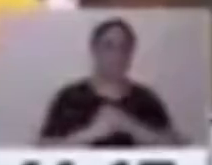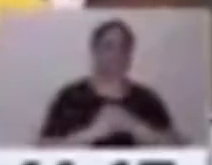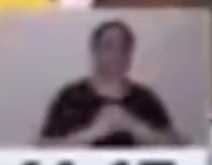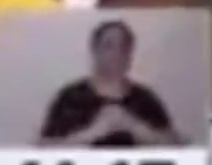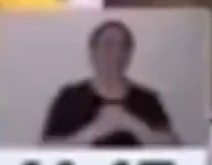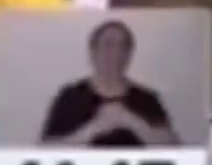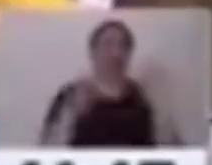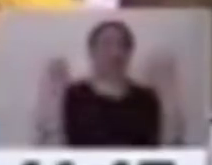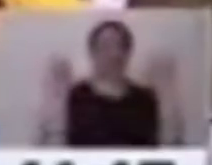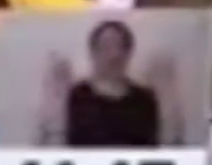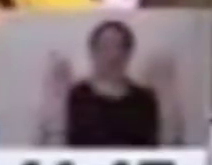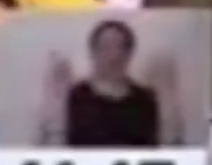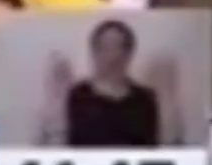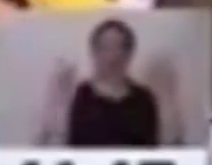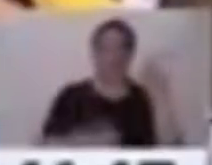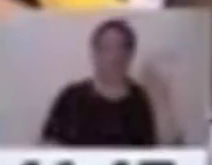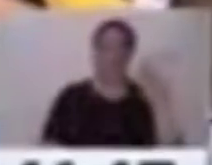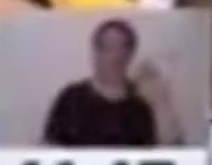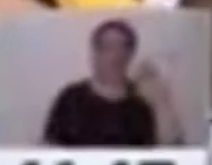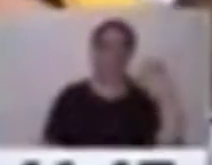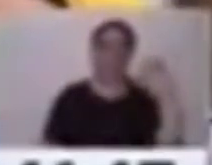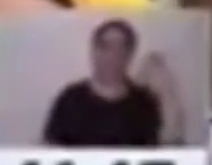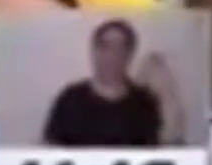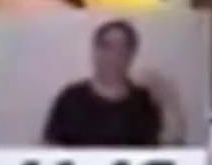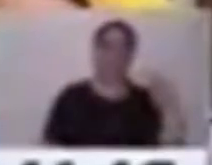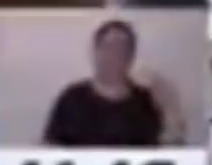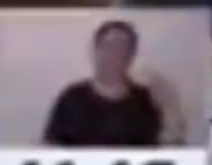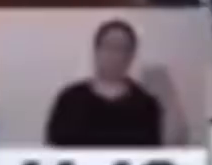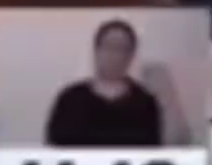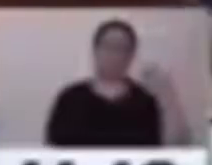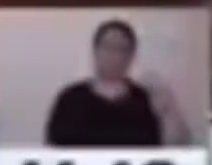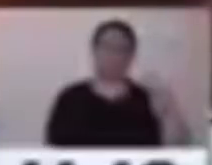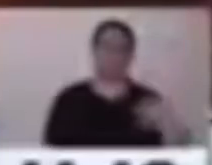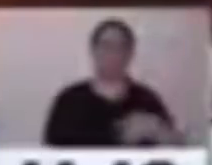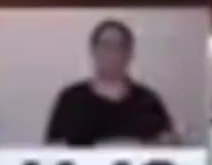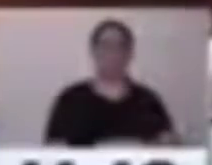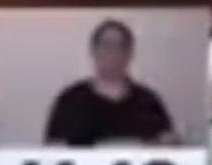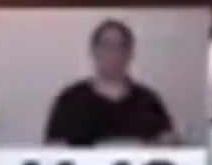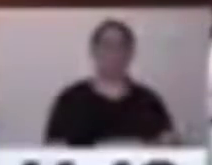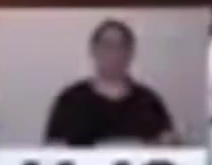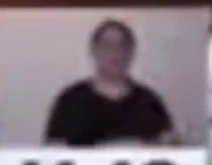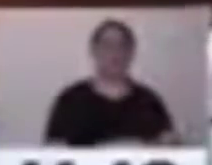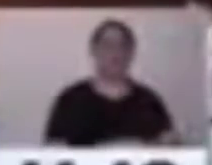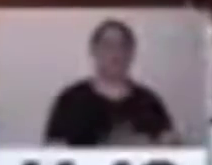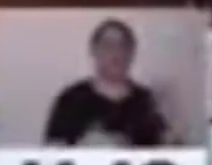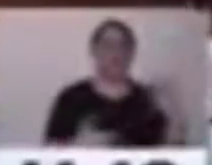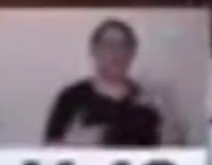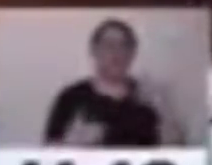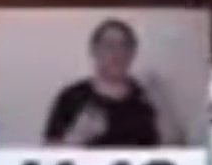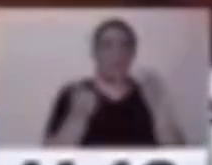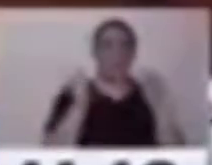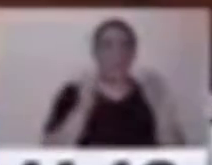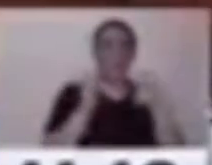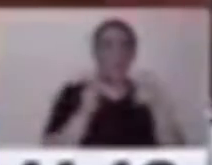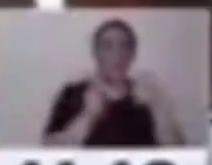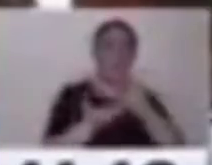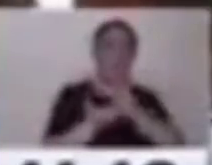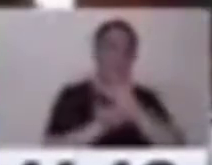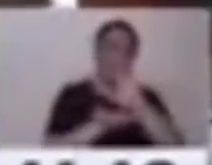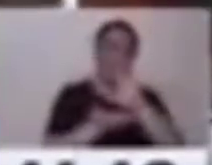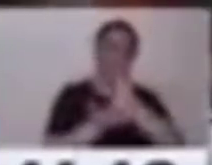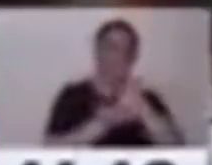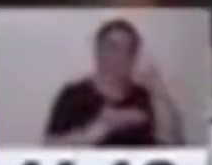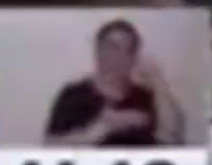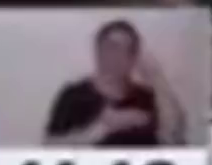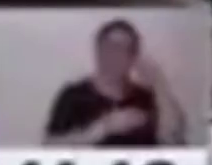ay isang supervised agency ng DSWD. At dahil po dito ay